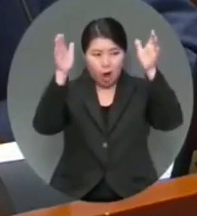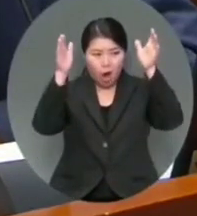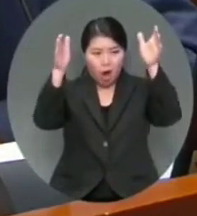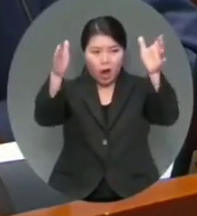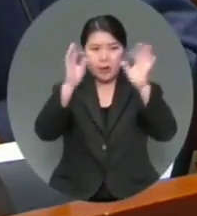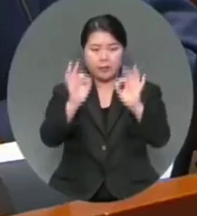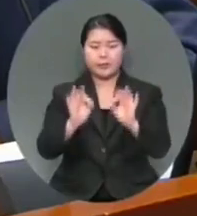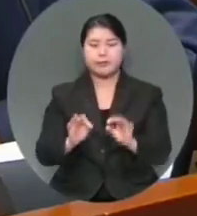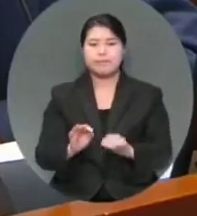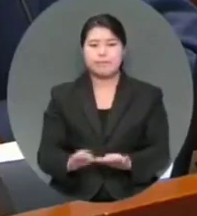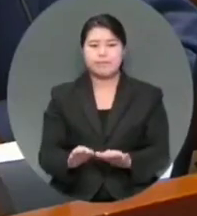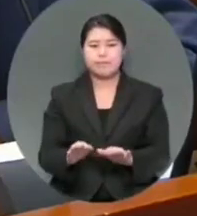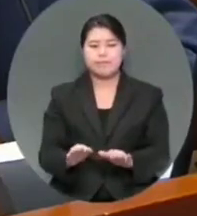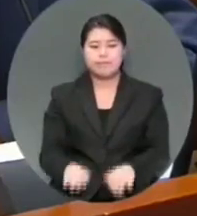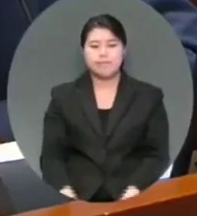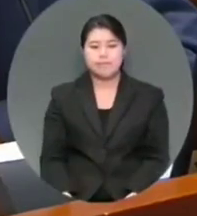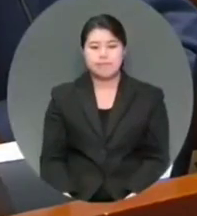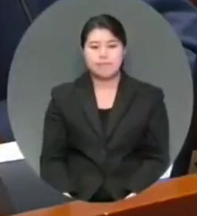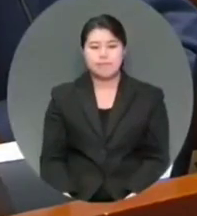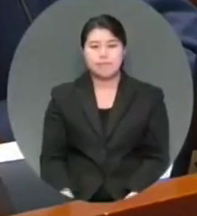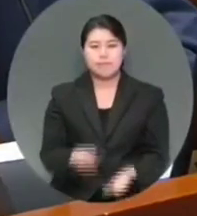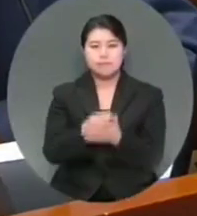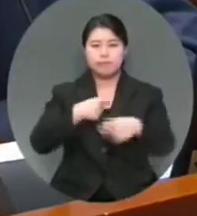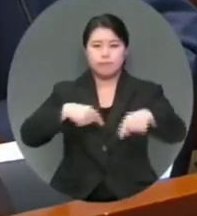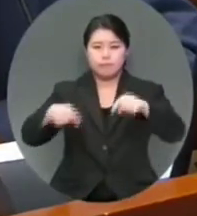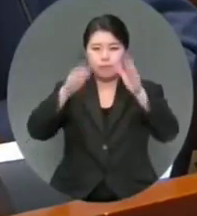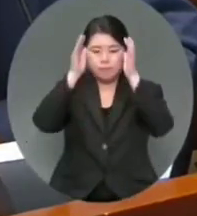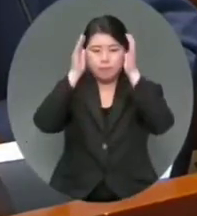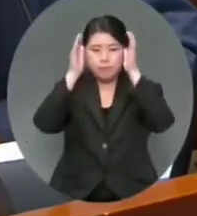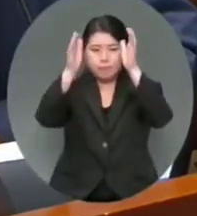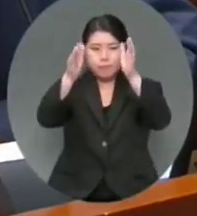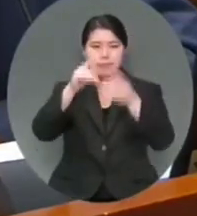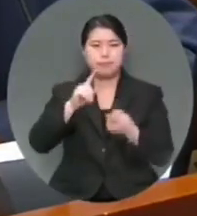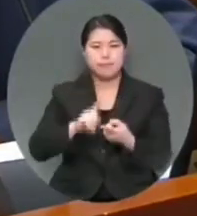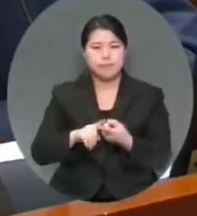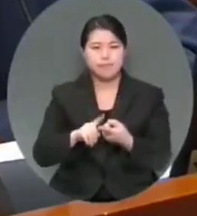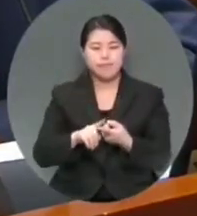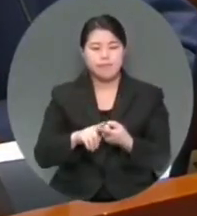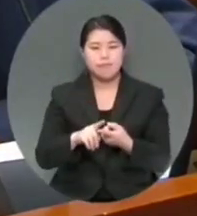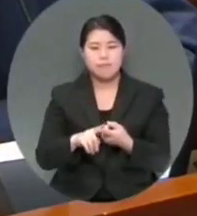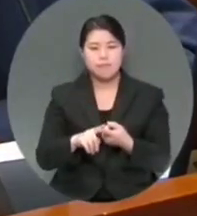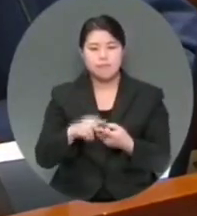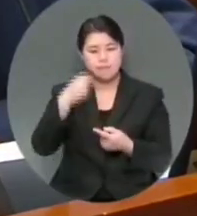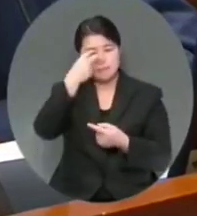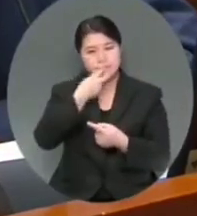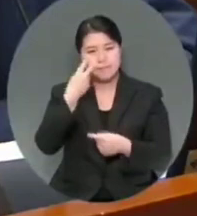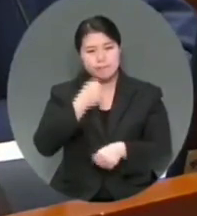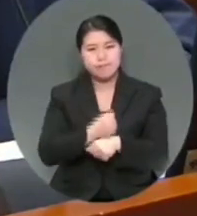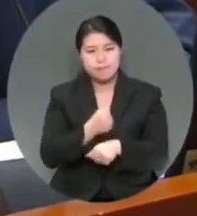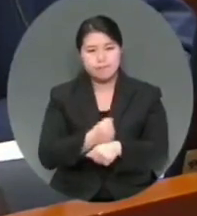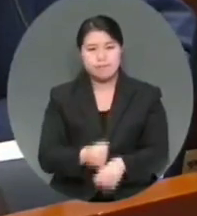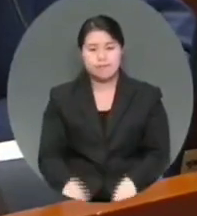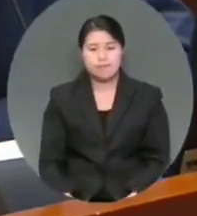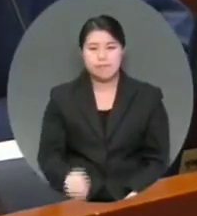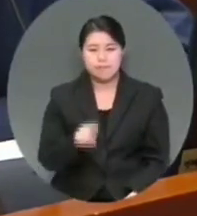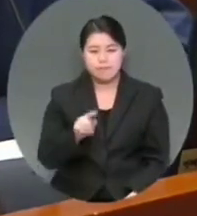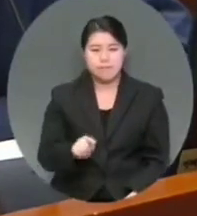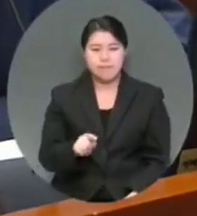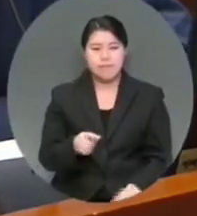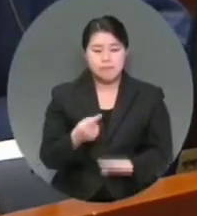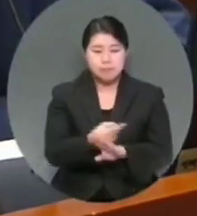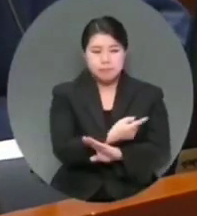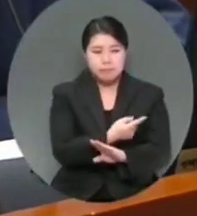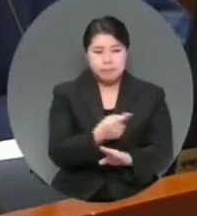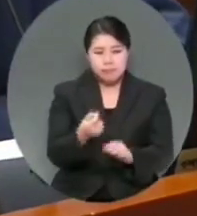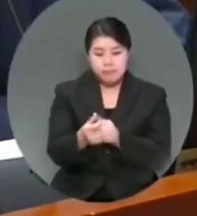이제 전체 우리가 이 정책 방향성에 관한 이제 심사를 하고 그 이후에 또 이제 소위